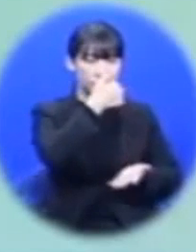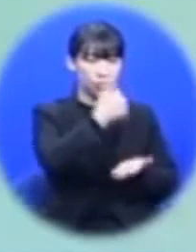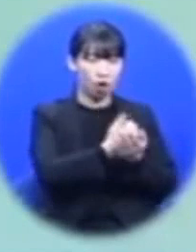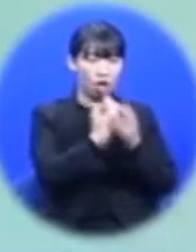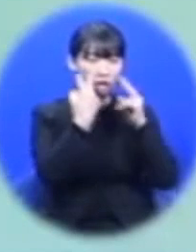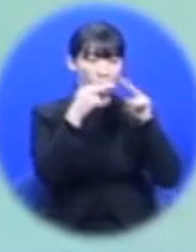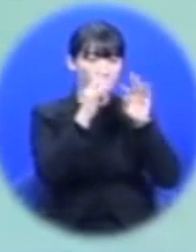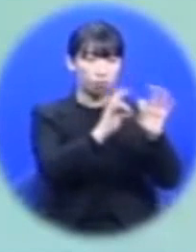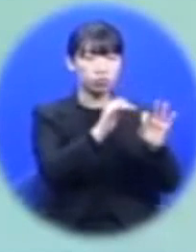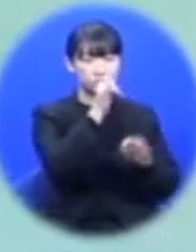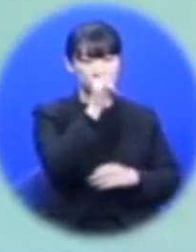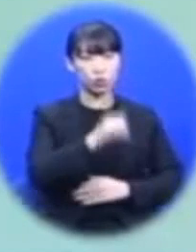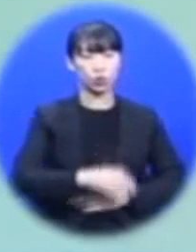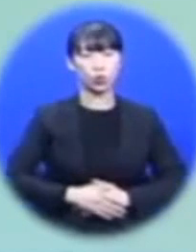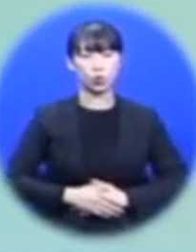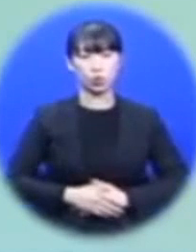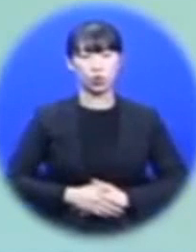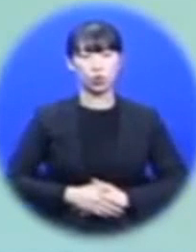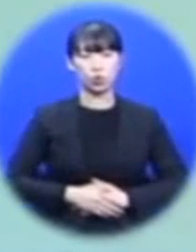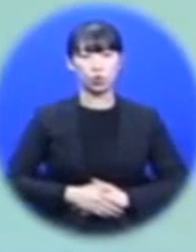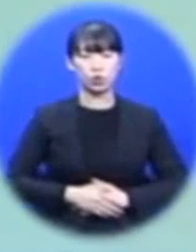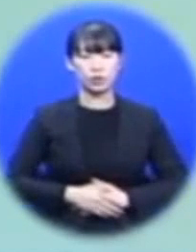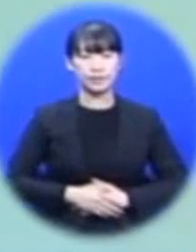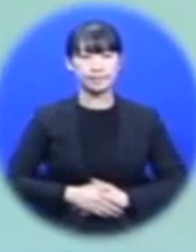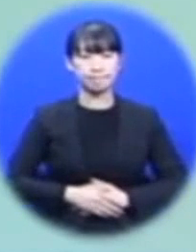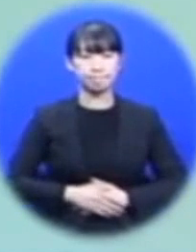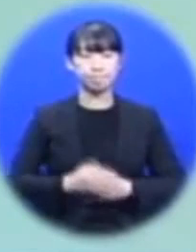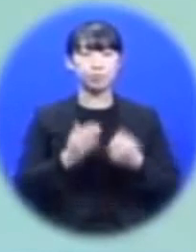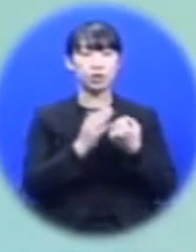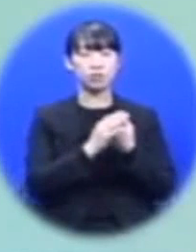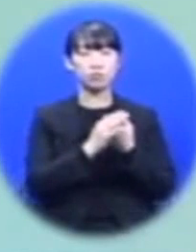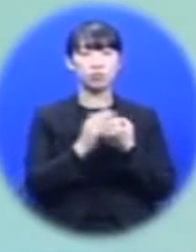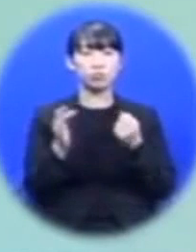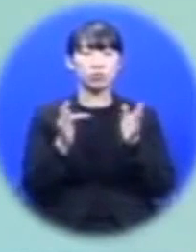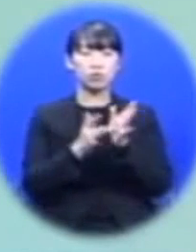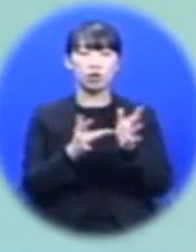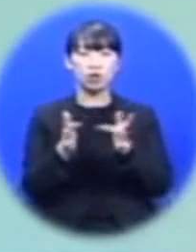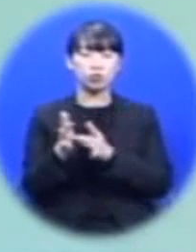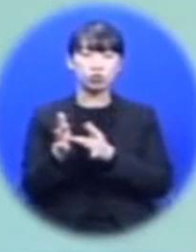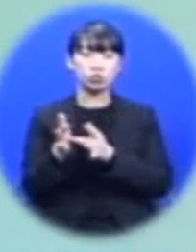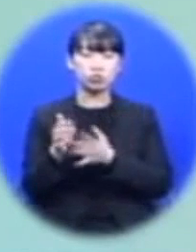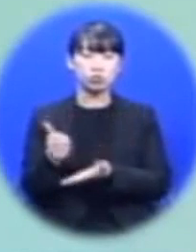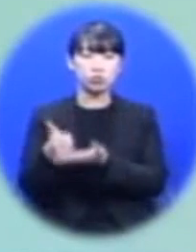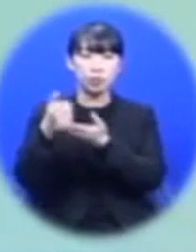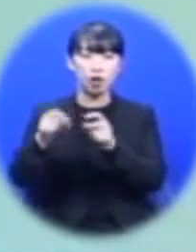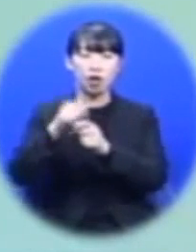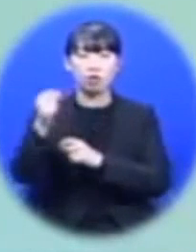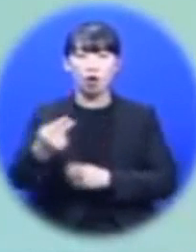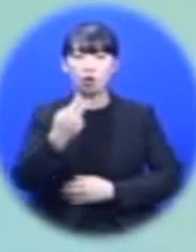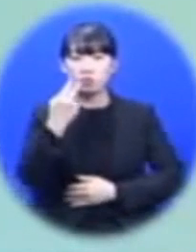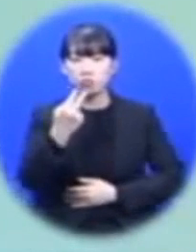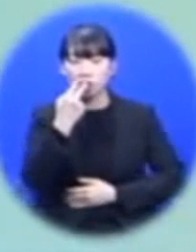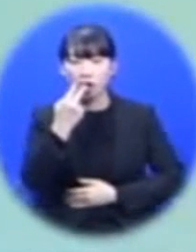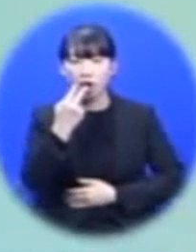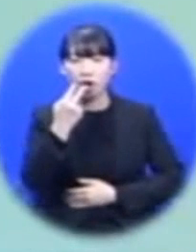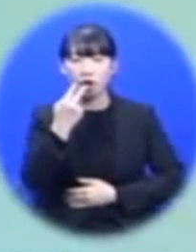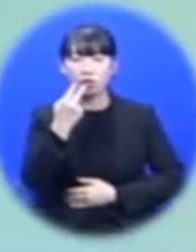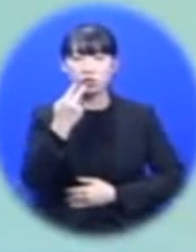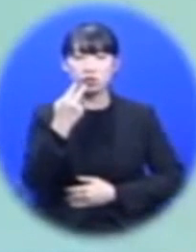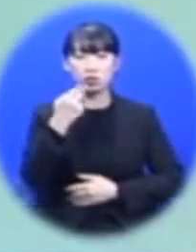말고도 이렇게 사니까 정작 예수님의 영원한 참 생명의 역사는 내게 다 죽어